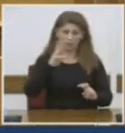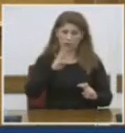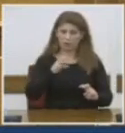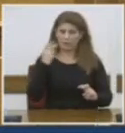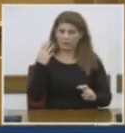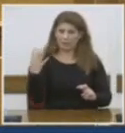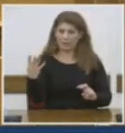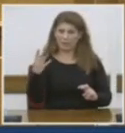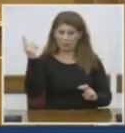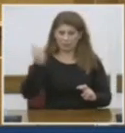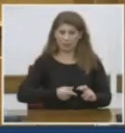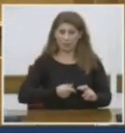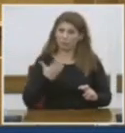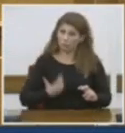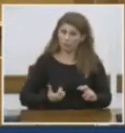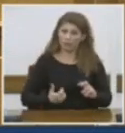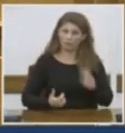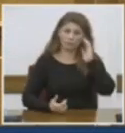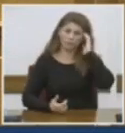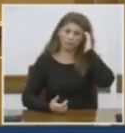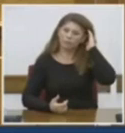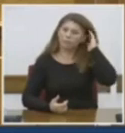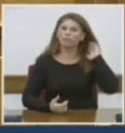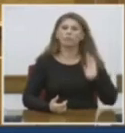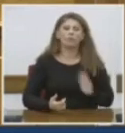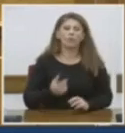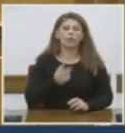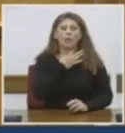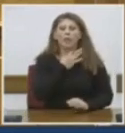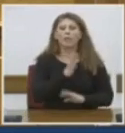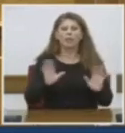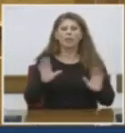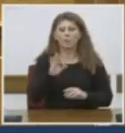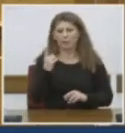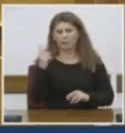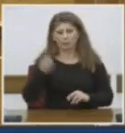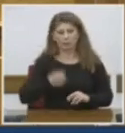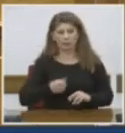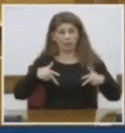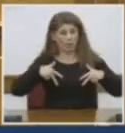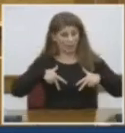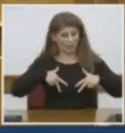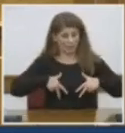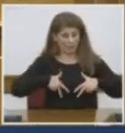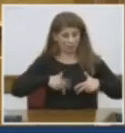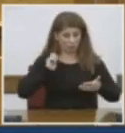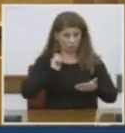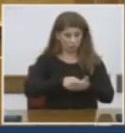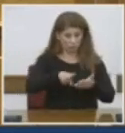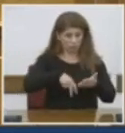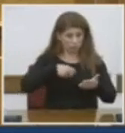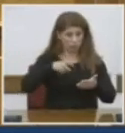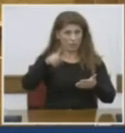34% που κατέχει. Δεν χρειάζεται το 51%. Η κρατικοποίηση σήμερα της ΔΕΗ,